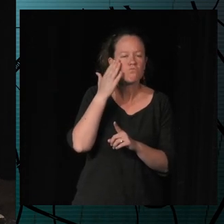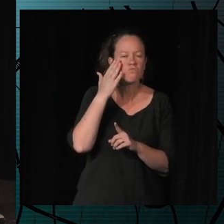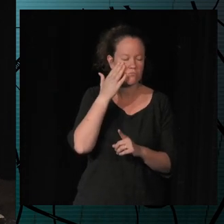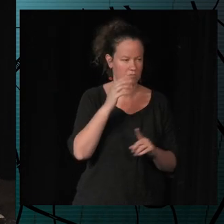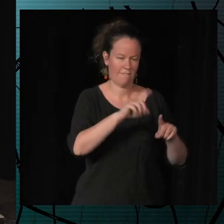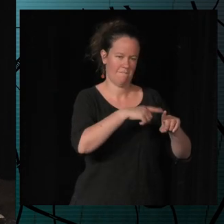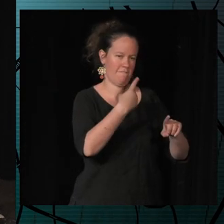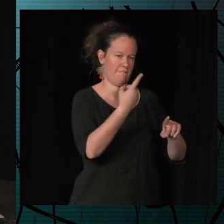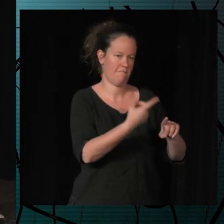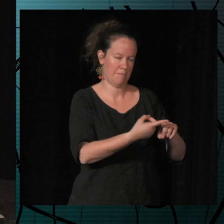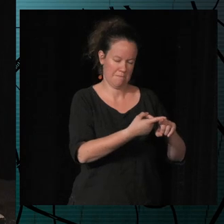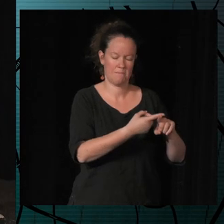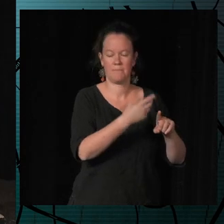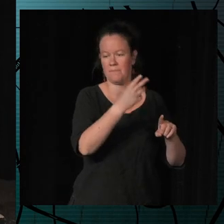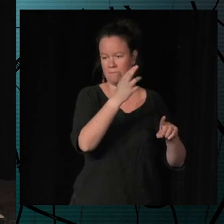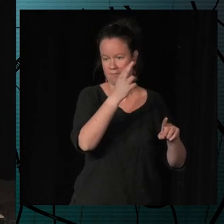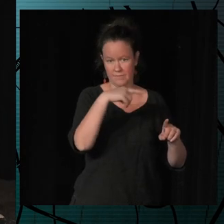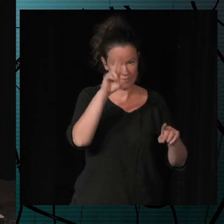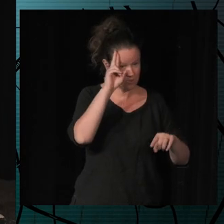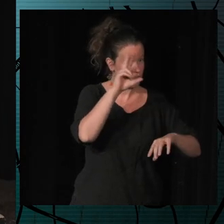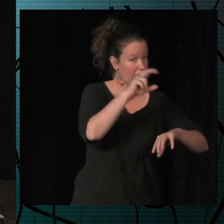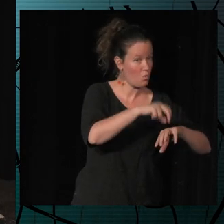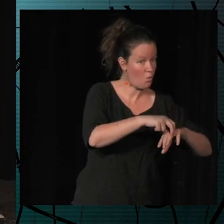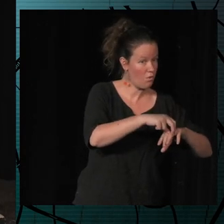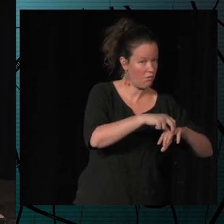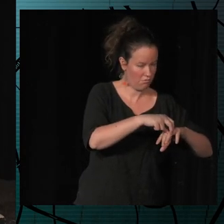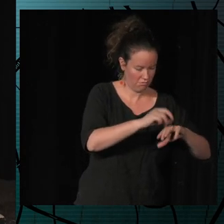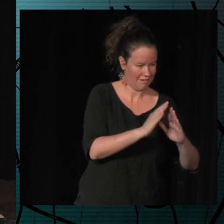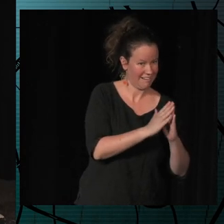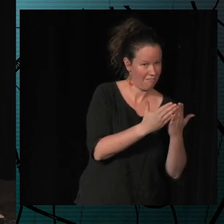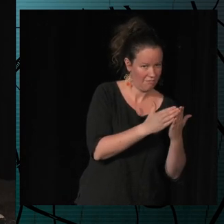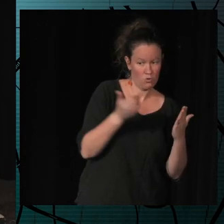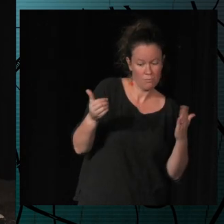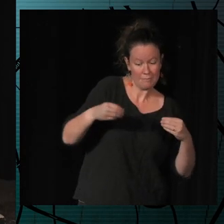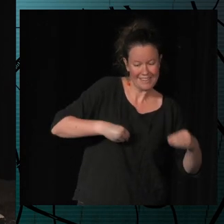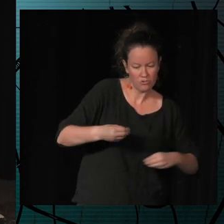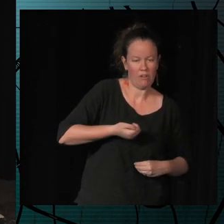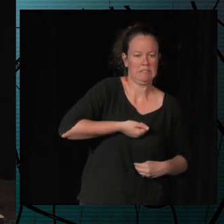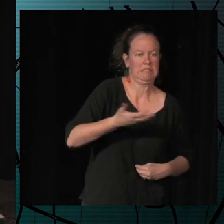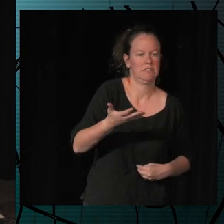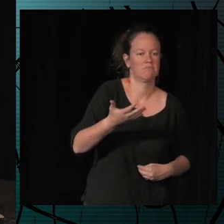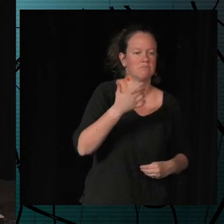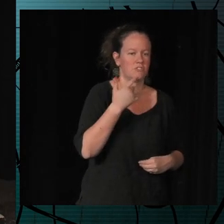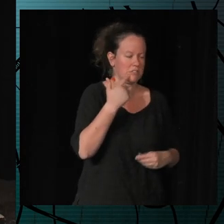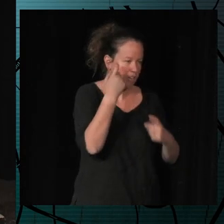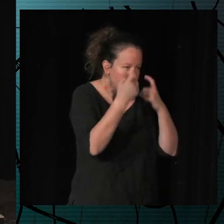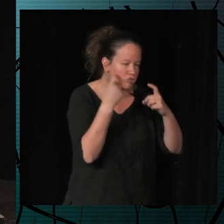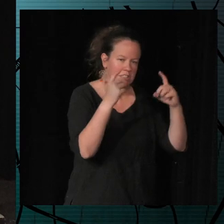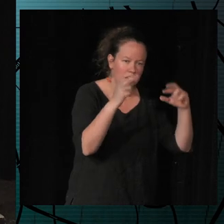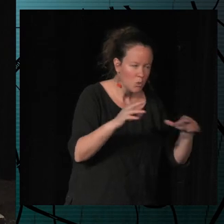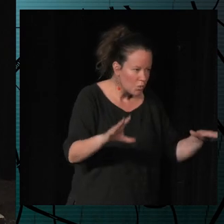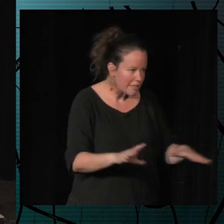occupé de la direction artistique de du Seigneur des Anneaux de Tolkien donc c'est donc un spécialiste de de la mise en image de